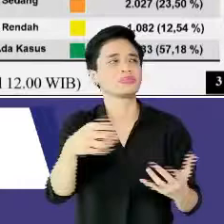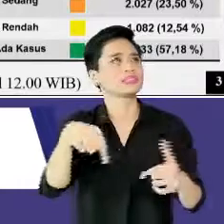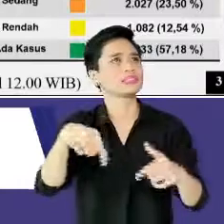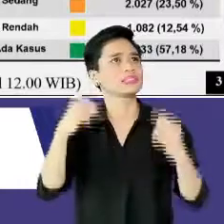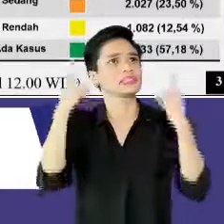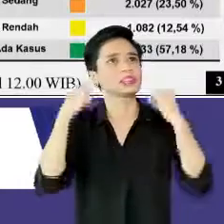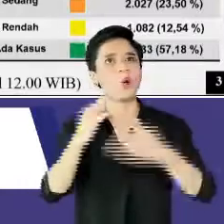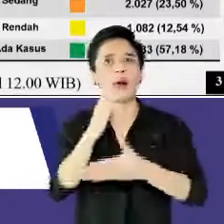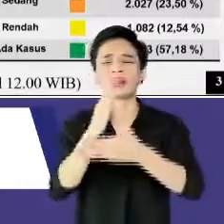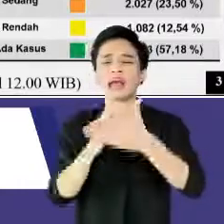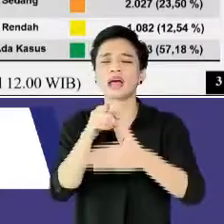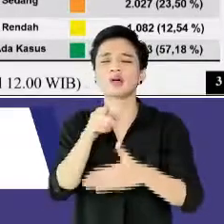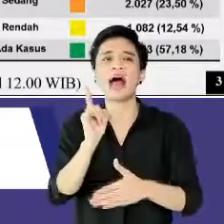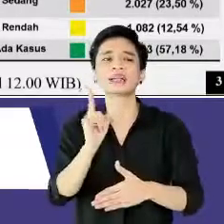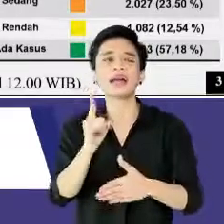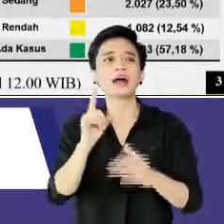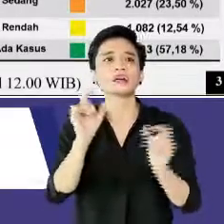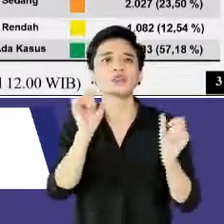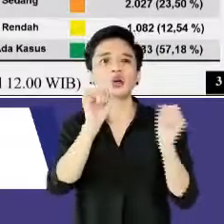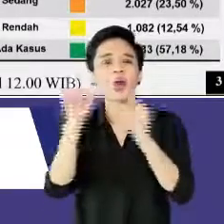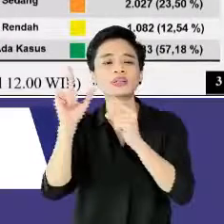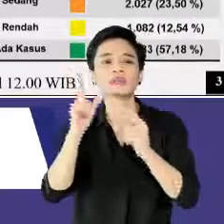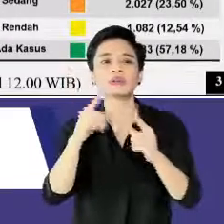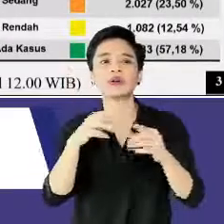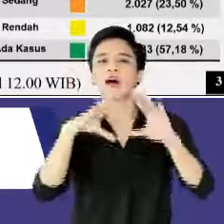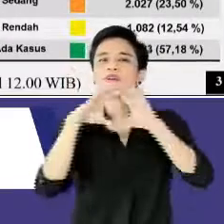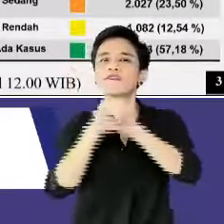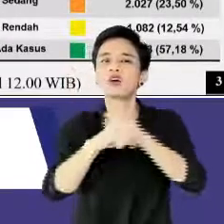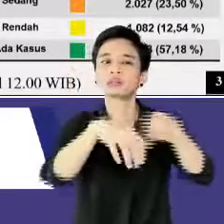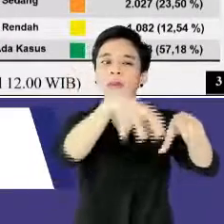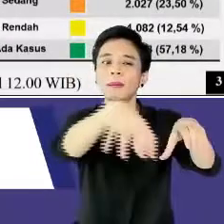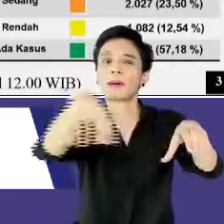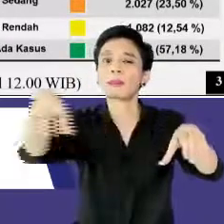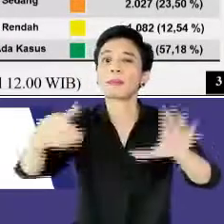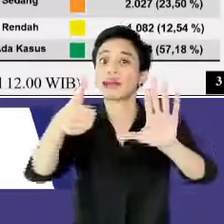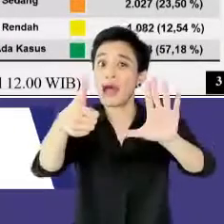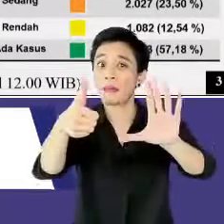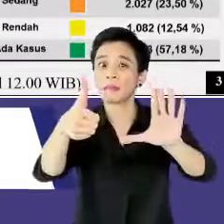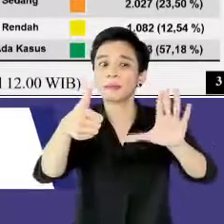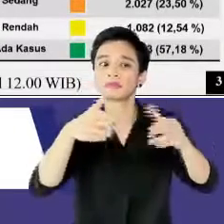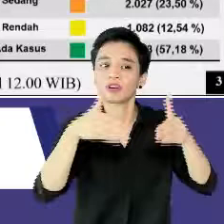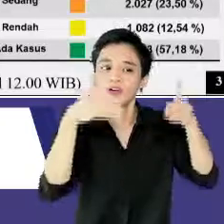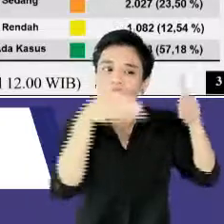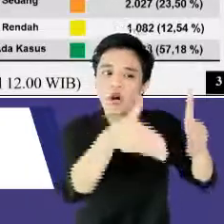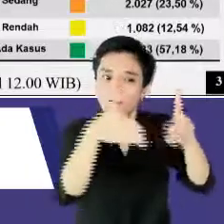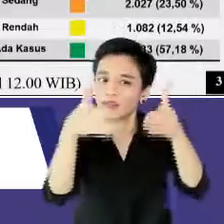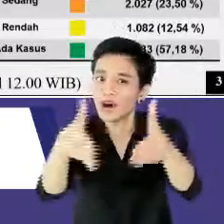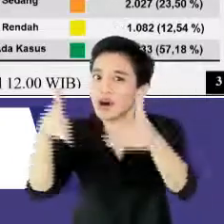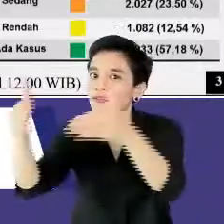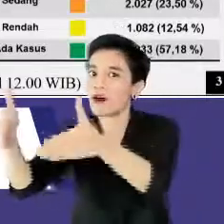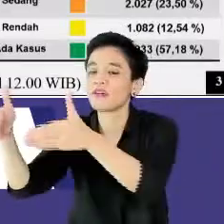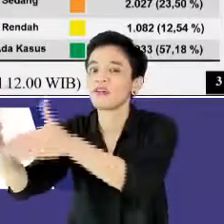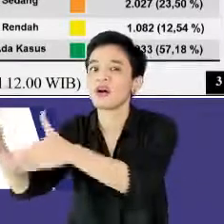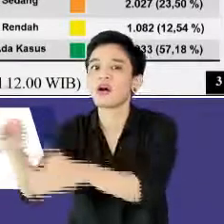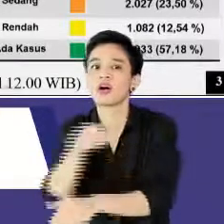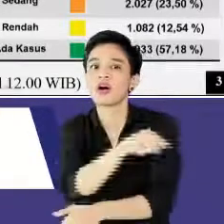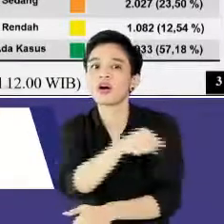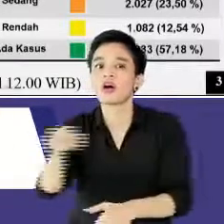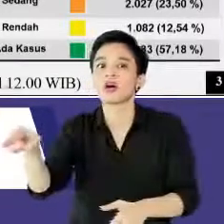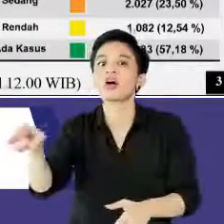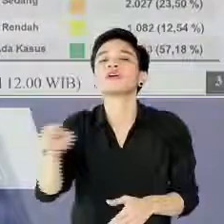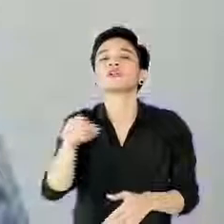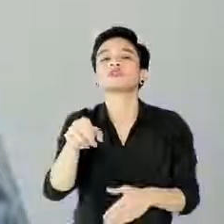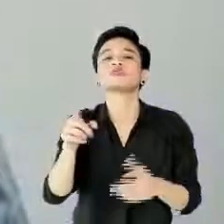Tengah itu ada pemdekatan regionalisasi jadi ada enam regionalisasi yang sulit basisnya adalah eks karisidenan